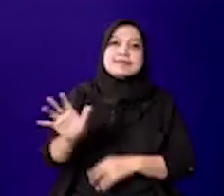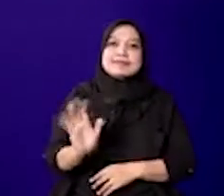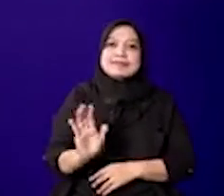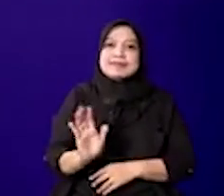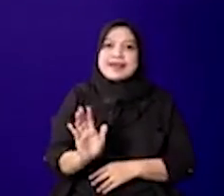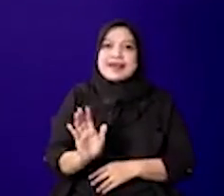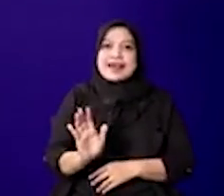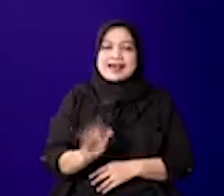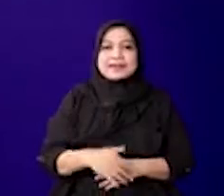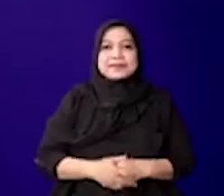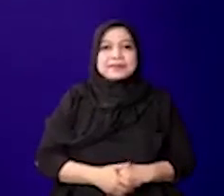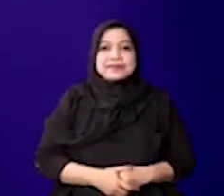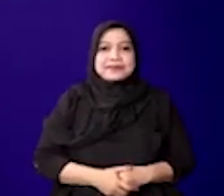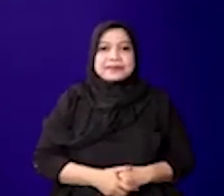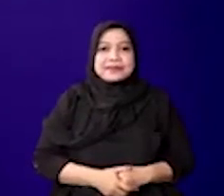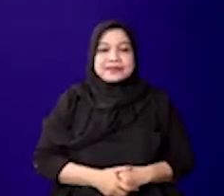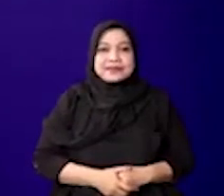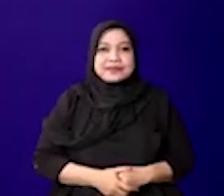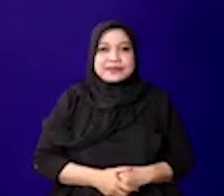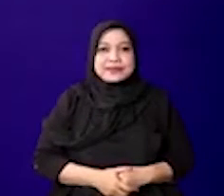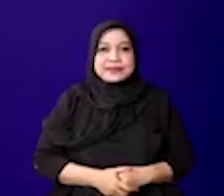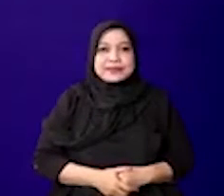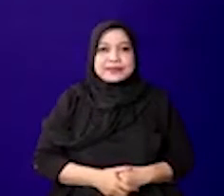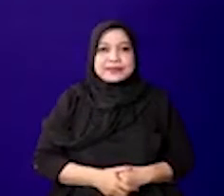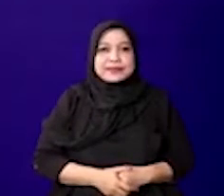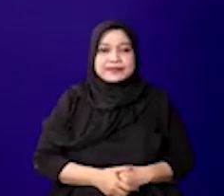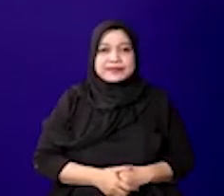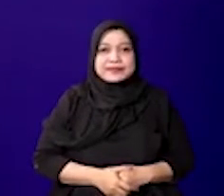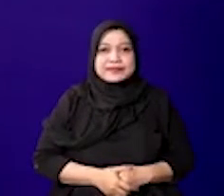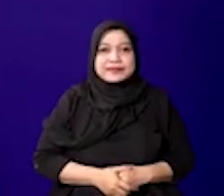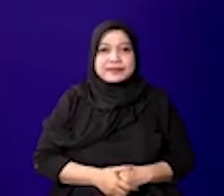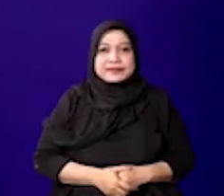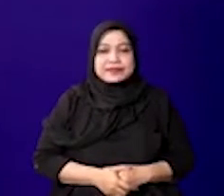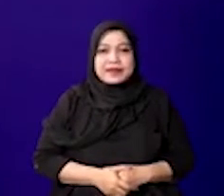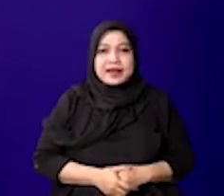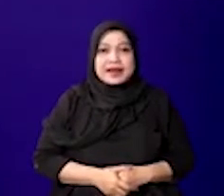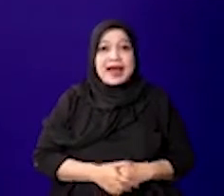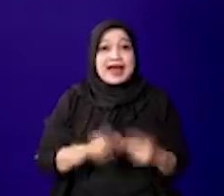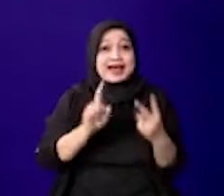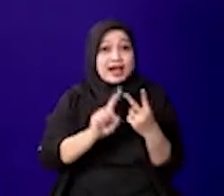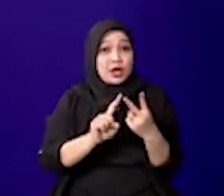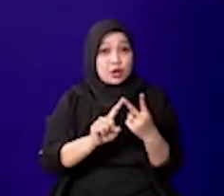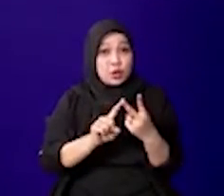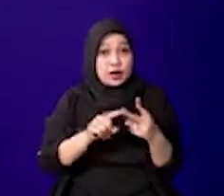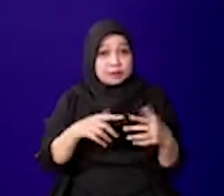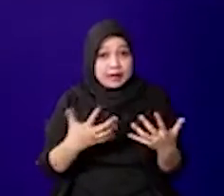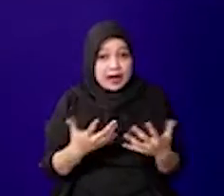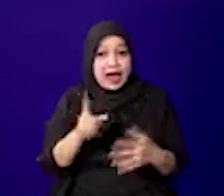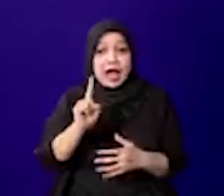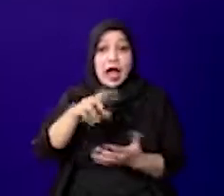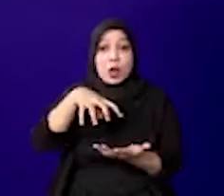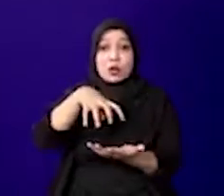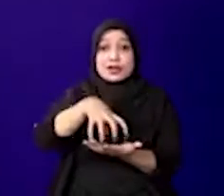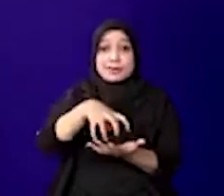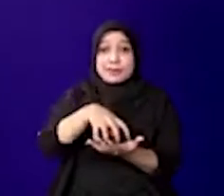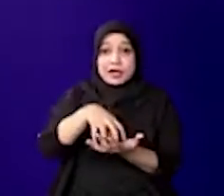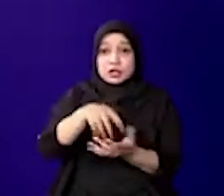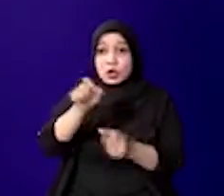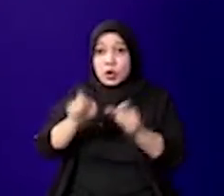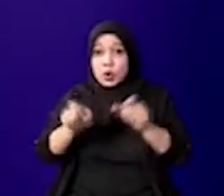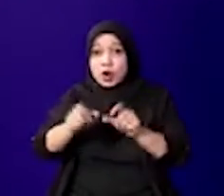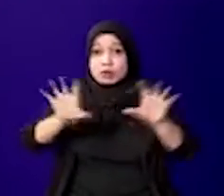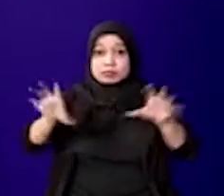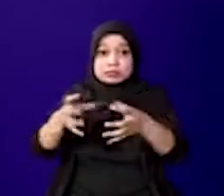menular kepada eh ee ibu-ibu di sini Nah yang kedua itu kerumunan itu akan menyebabkan